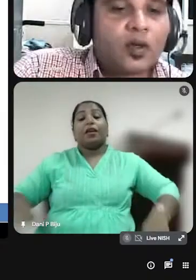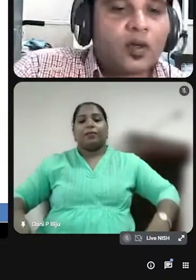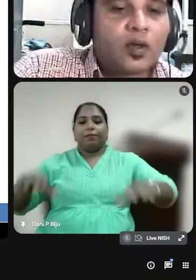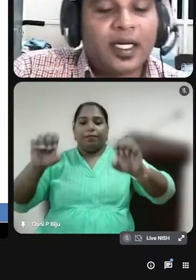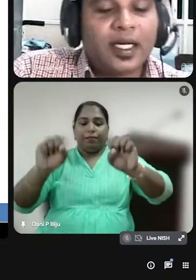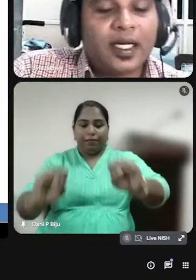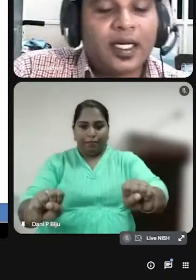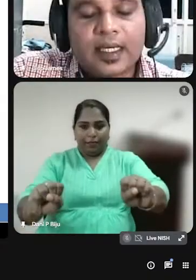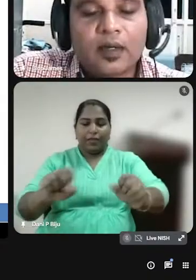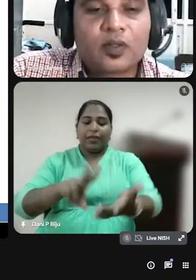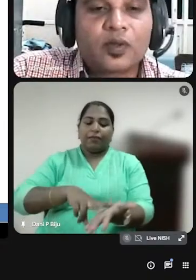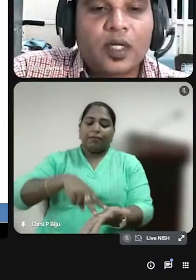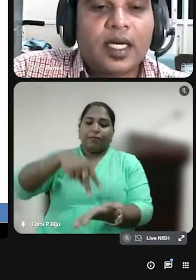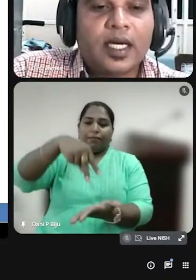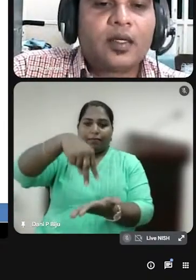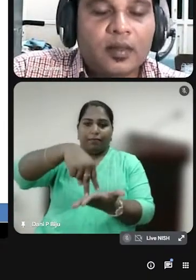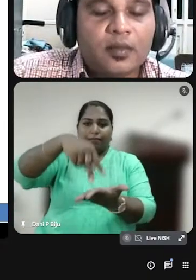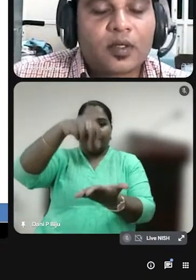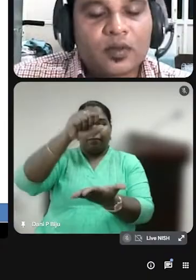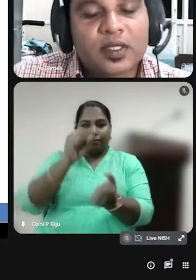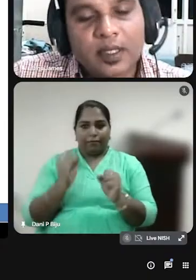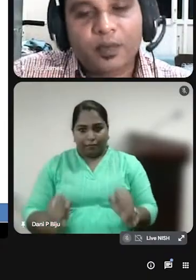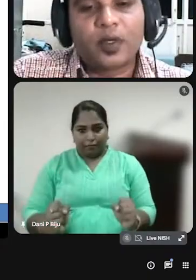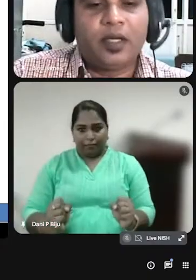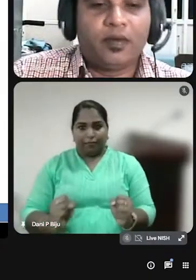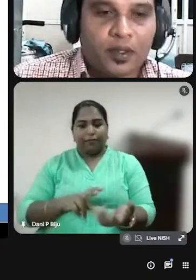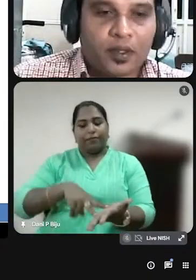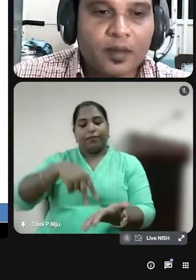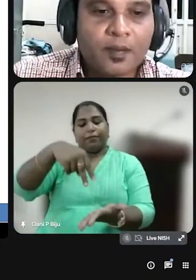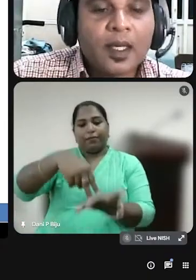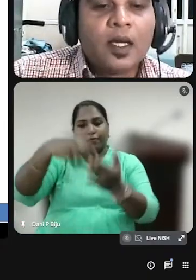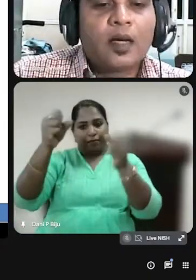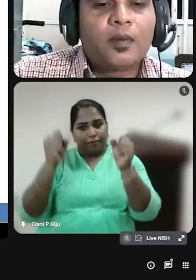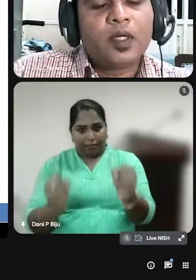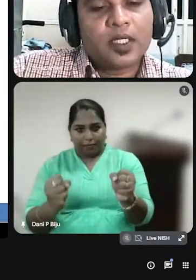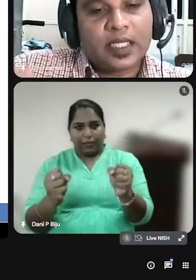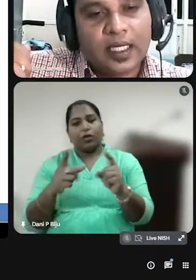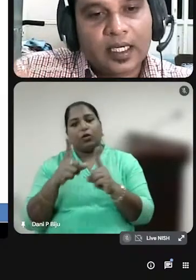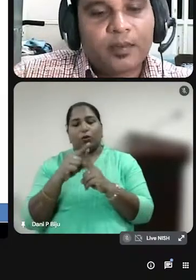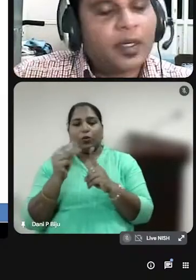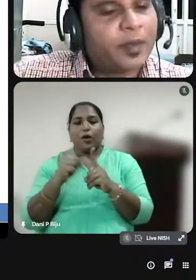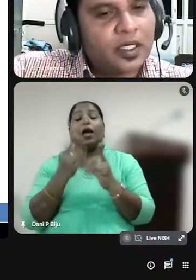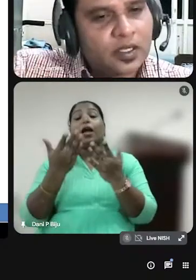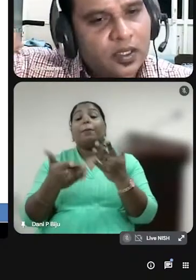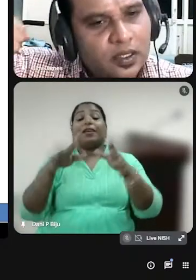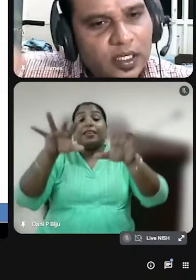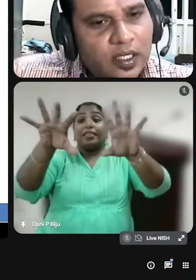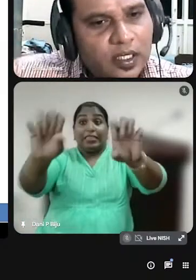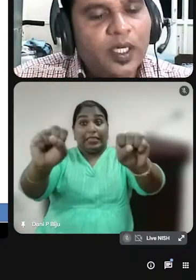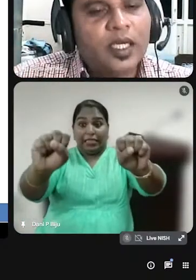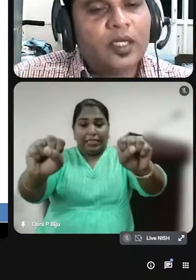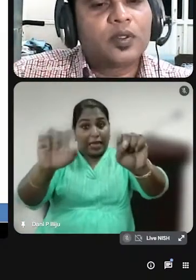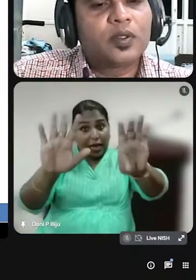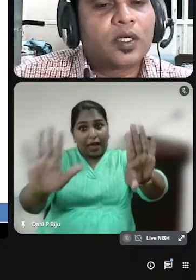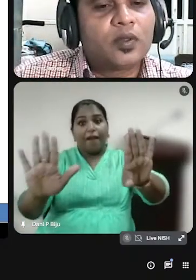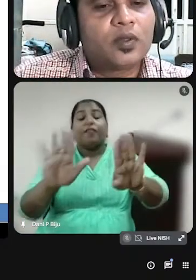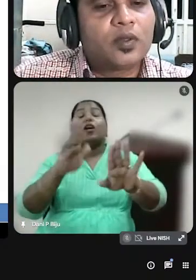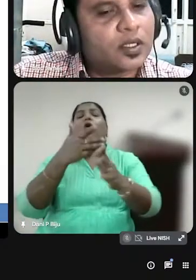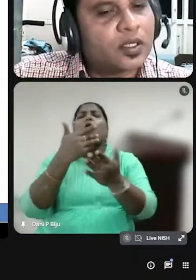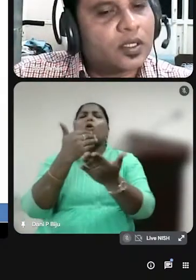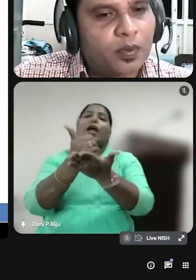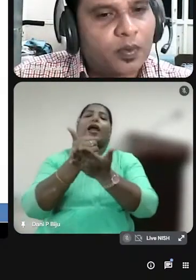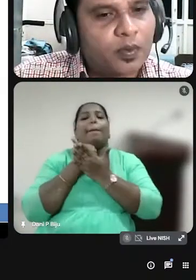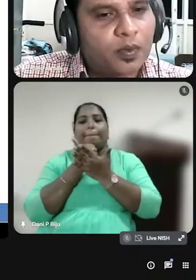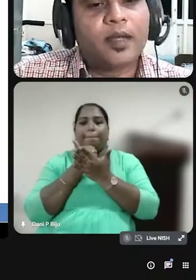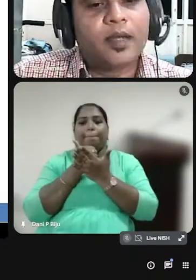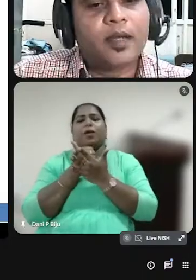പറയുന്നത് കുറച്ചും കൂടെ ഈസിയർ, കുറച്ചും കൂടെ സപ്പോർട്ടീവ് ആയിരിക്കും. അപ്പോൾ ജനലിന്റെ കമ്പിയെ പിടിച്ചിട്ട് ഇരുന്നു എണീറ്റു എന്ന് പറഞ്ഞുകൊണ്ട്